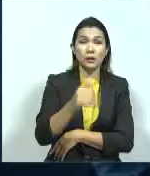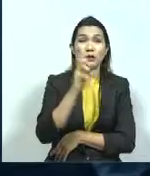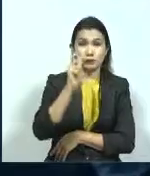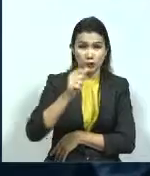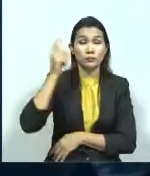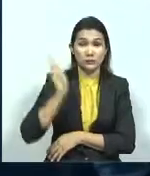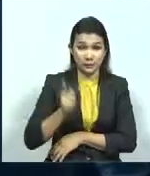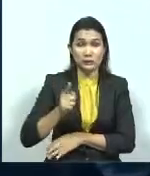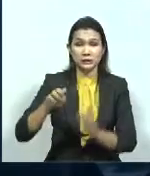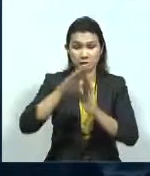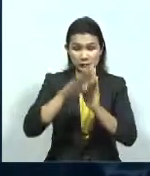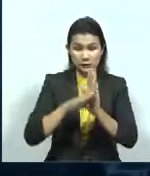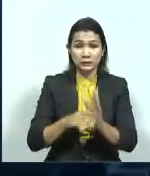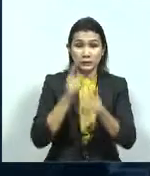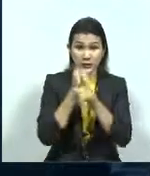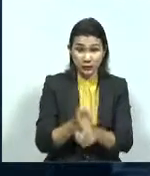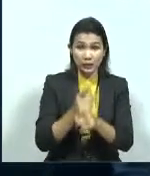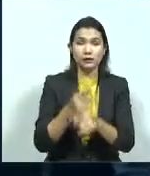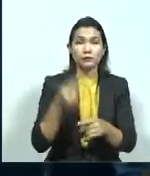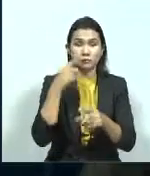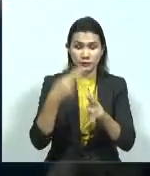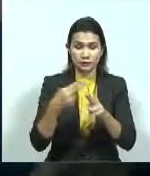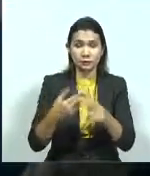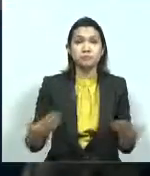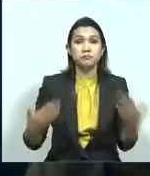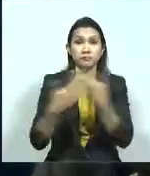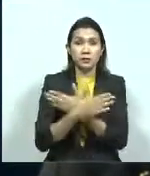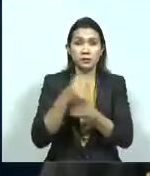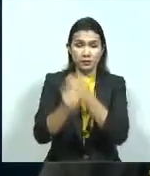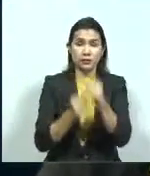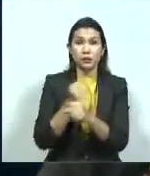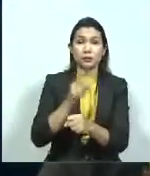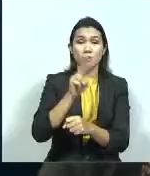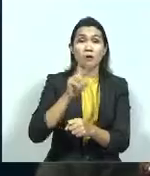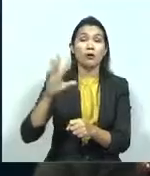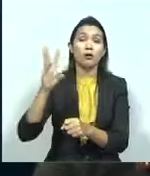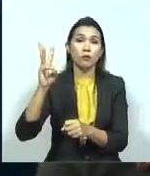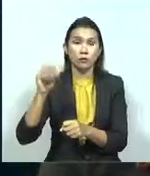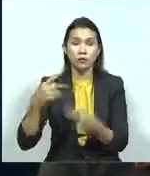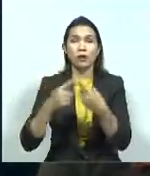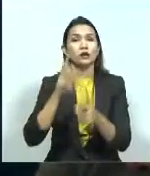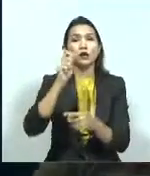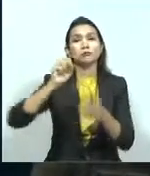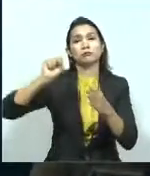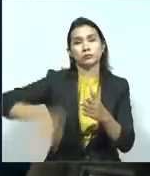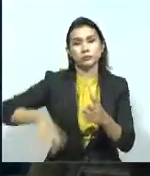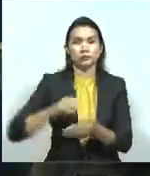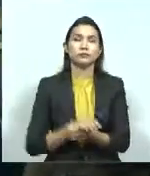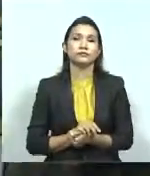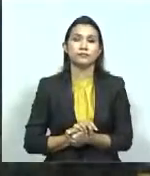ติที่มีการเปิดรับสมัครสอบโดยเปลี่ยนชื่อแล้วก็มาสอบเมื่อปี2560แต่ว่าสอบไม่ได้ค่ะ